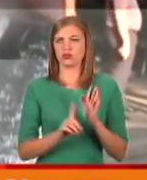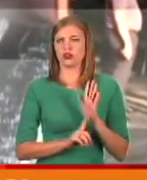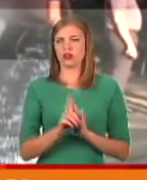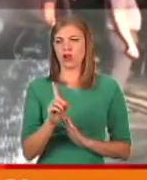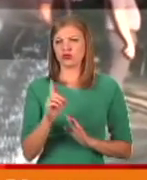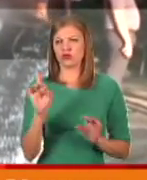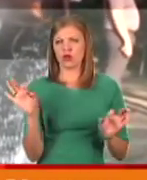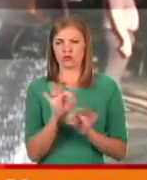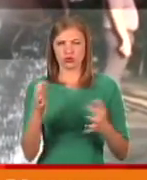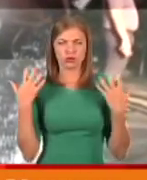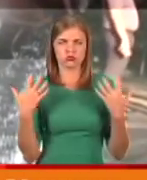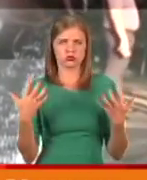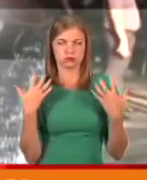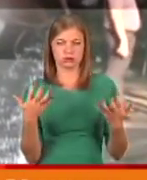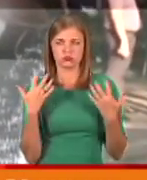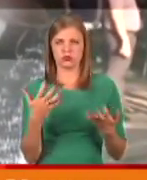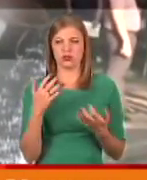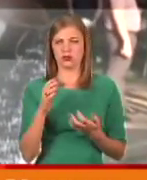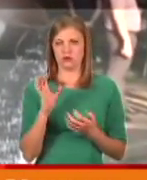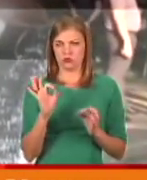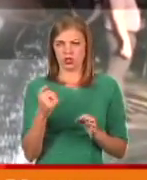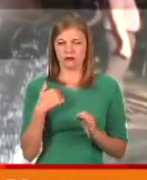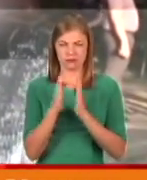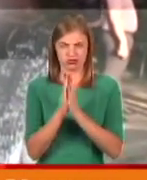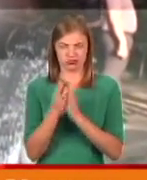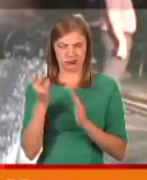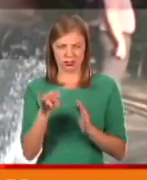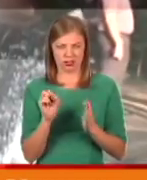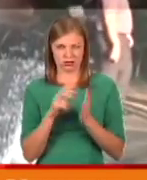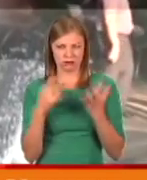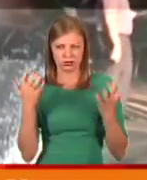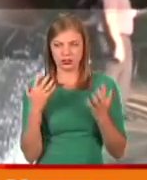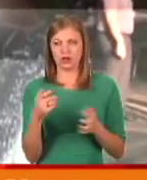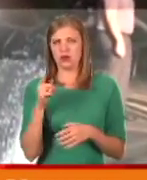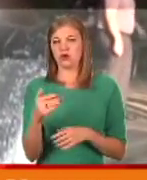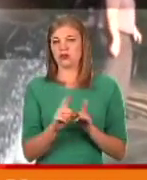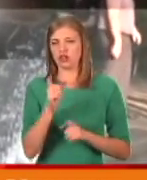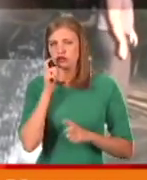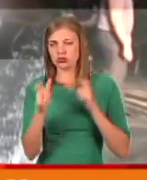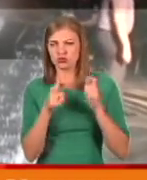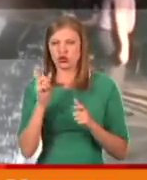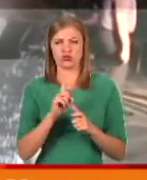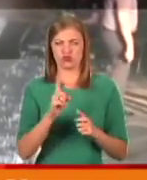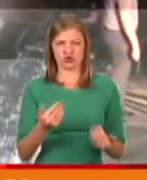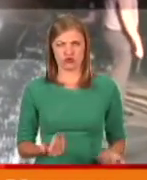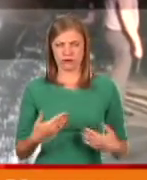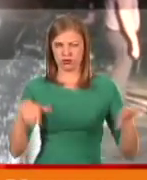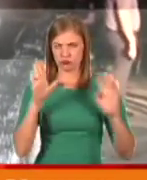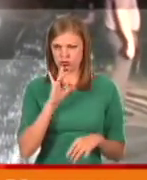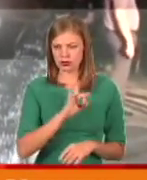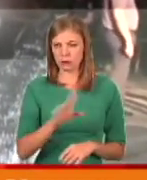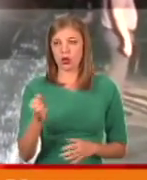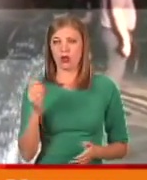полную громкость музыку, хотя мы просили его выключить, но он не включал. Он начал кричать, что он живым не дастся, оделся в военную